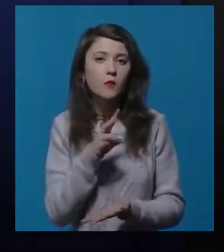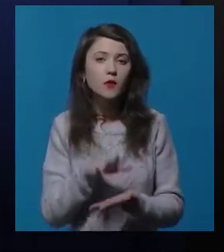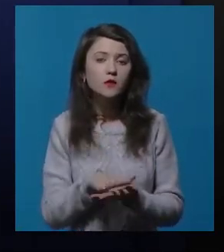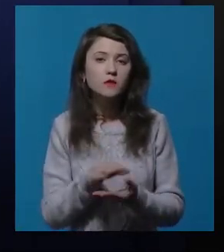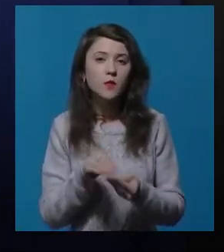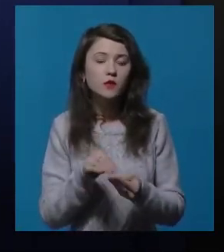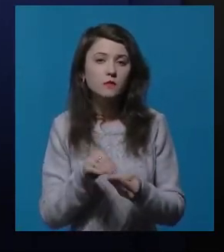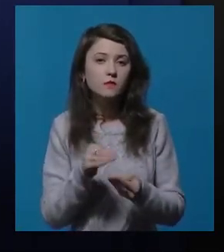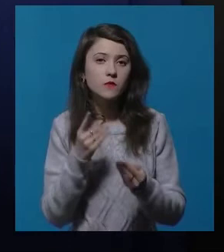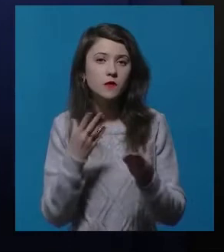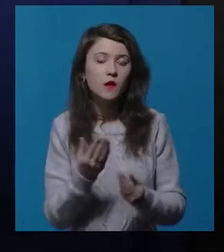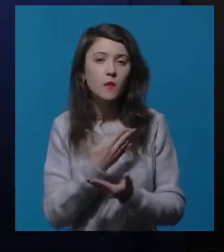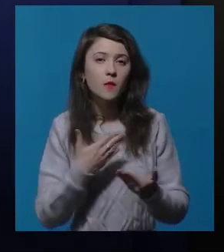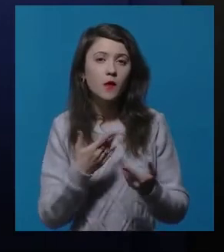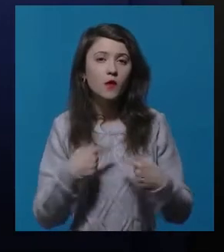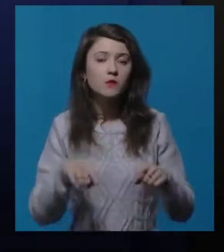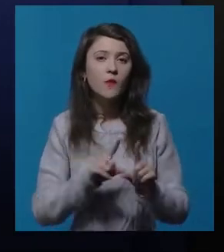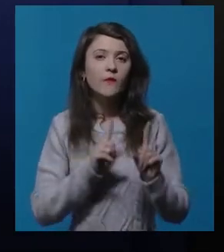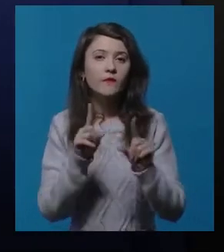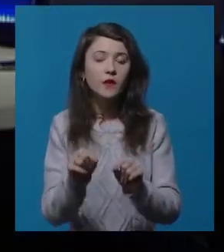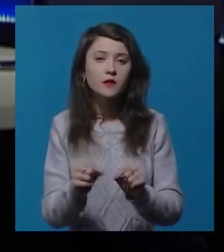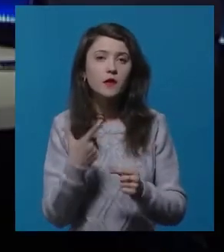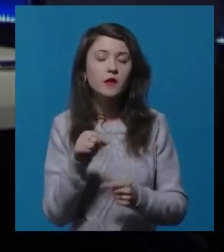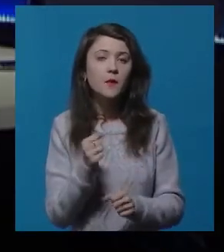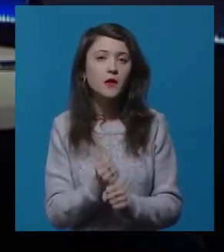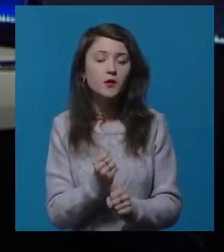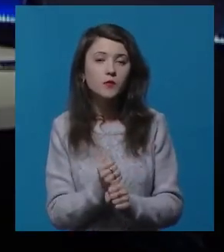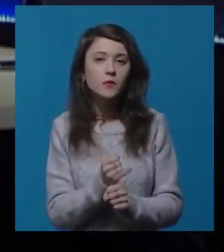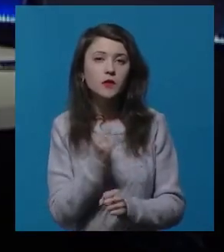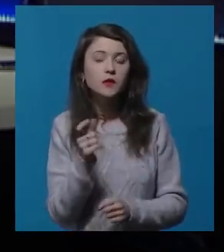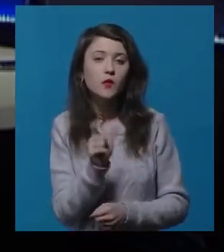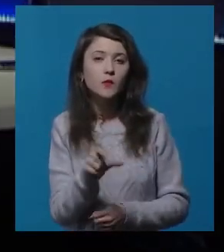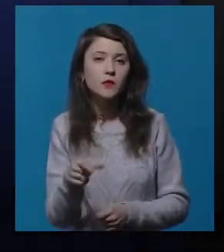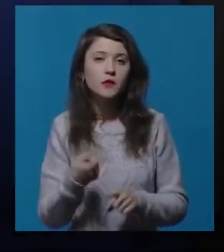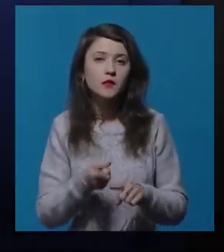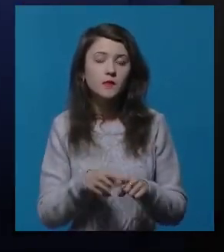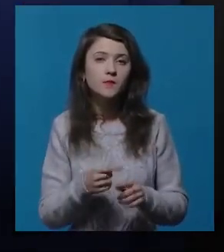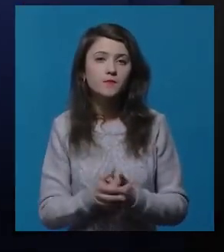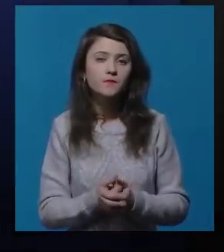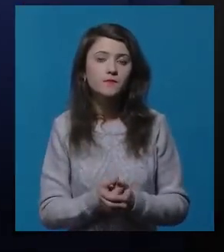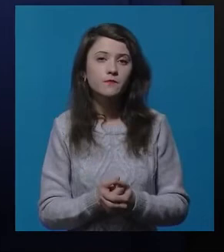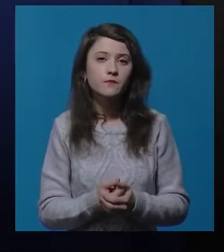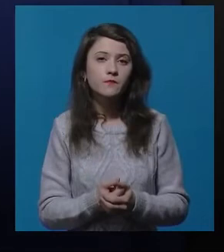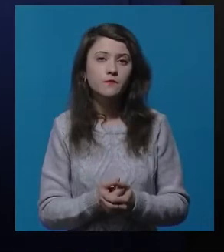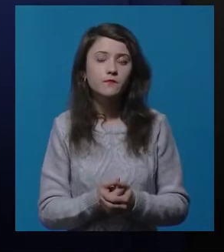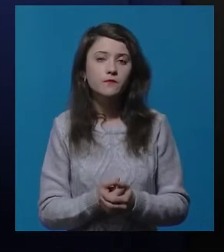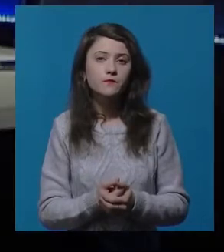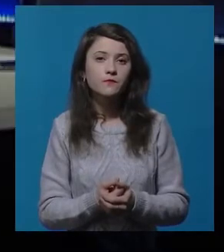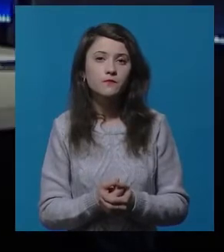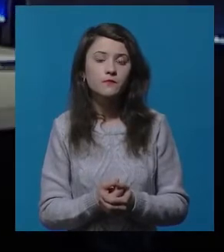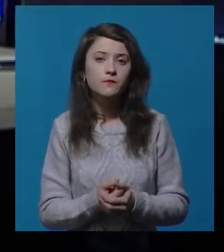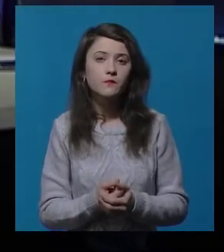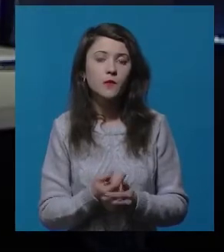ми організуємо виїзд, конкретно, де працюємо із громадою. Це об'єднані територіальні громади. Це, власне, та було